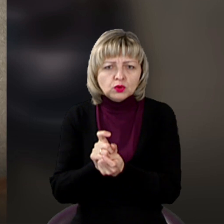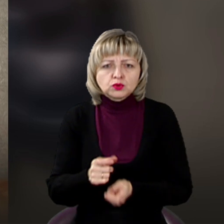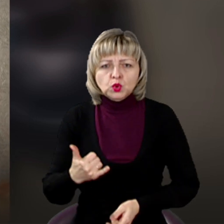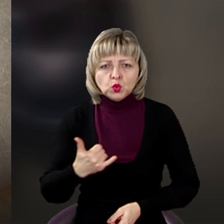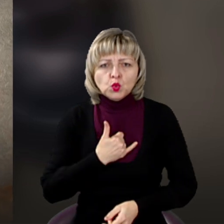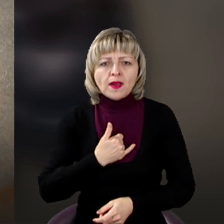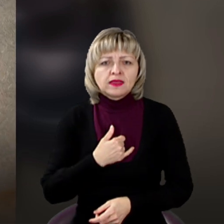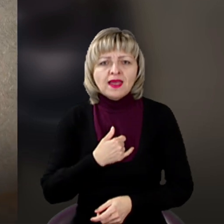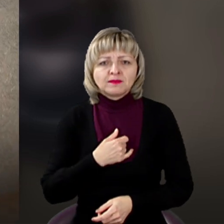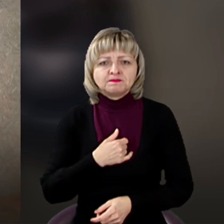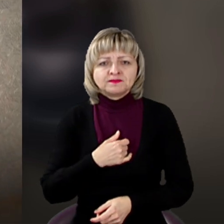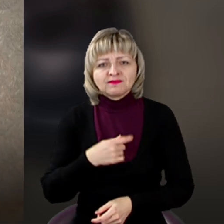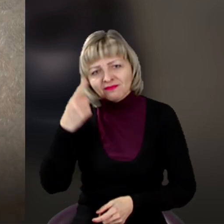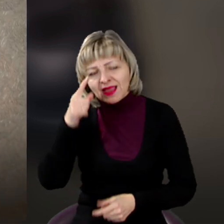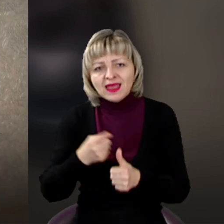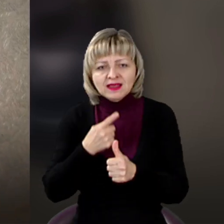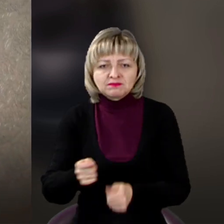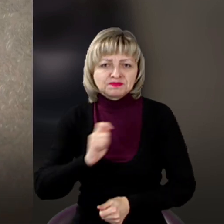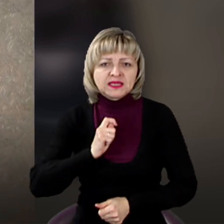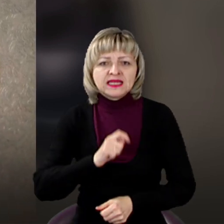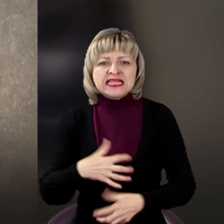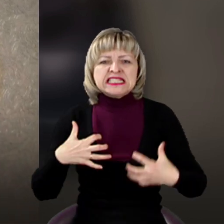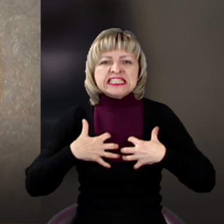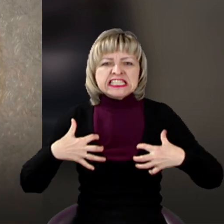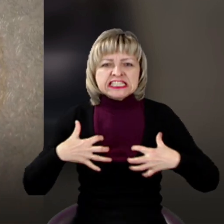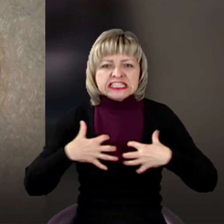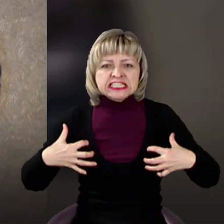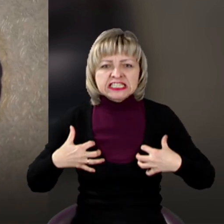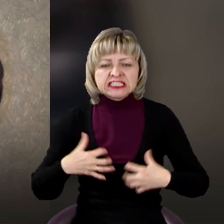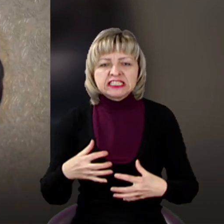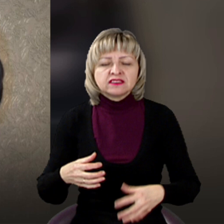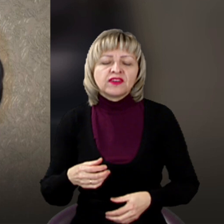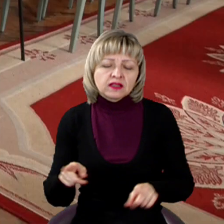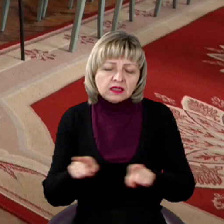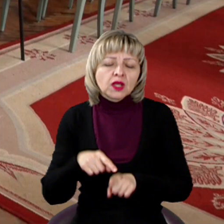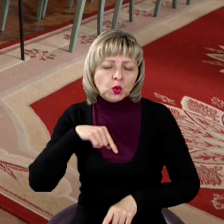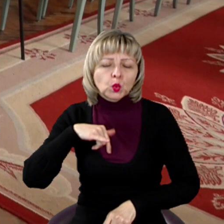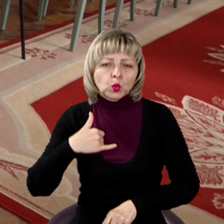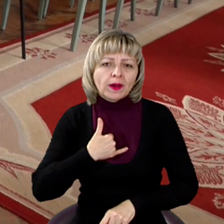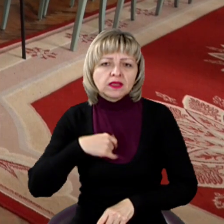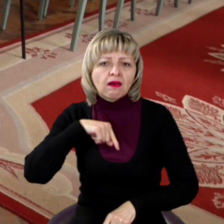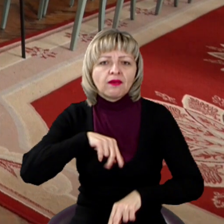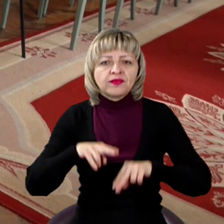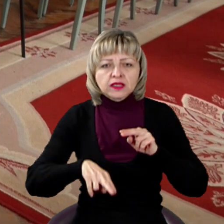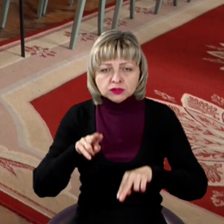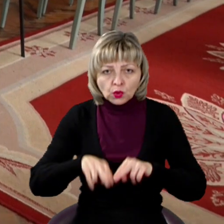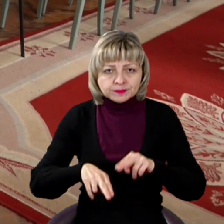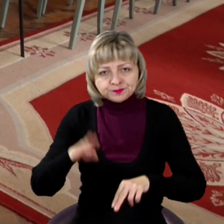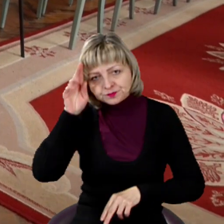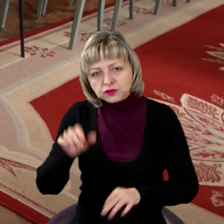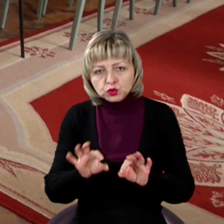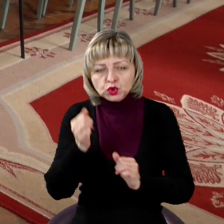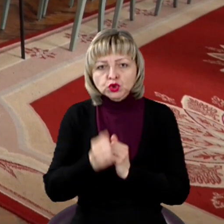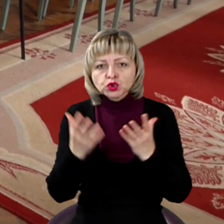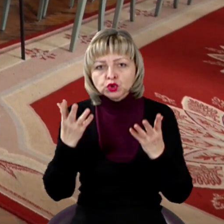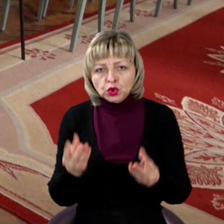позивний звір. І тому я так. Такий в мене настрой. За словами Олександра Остапука, щодня